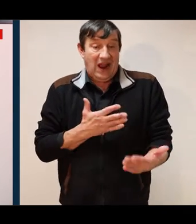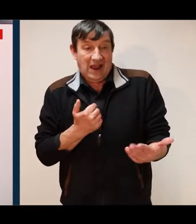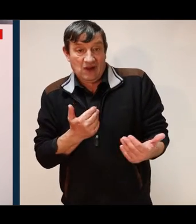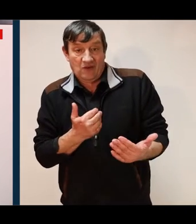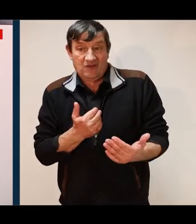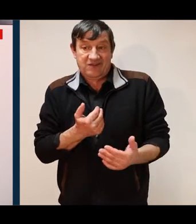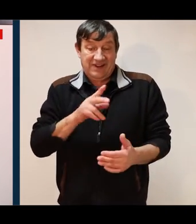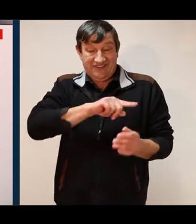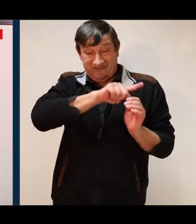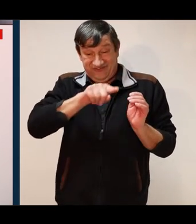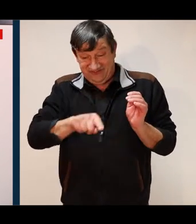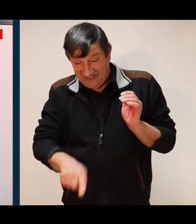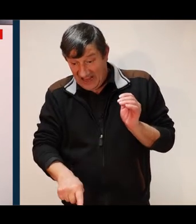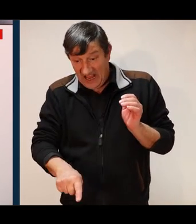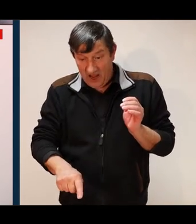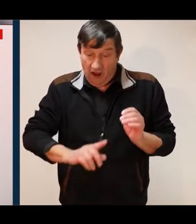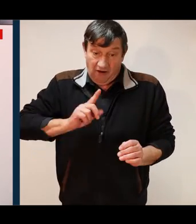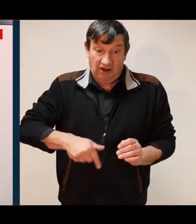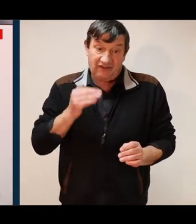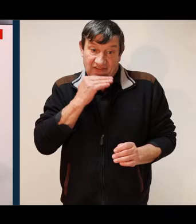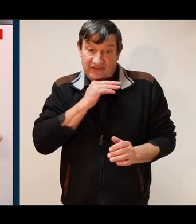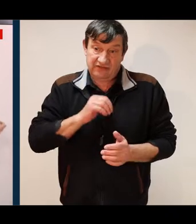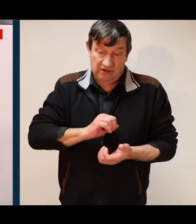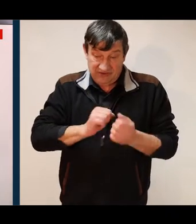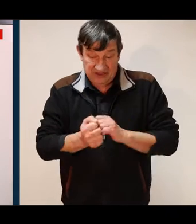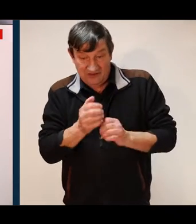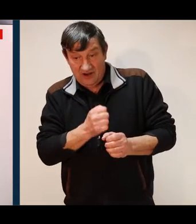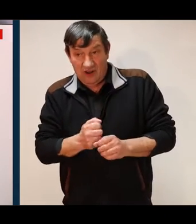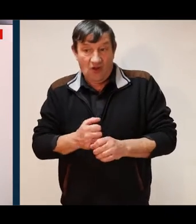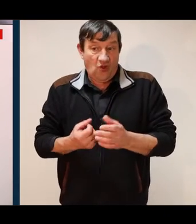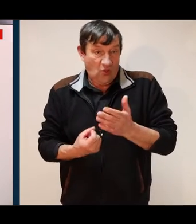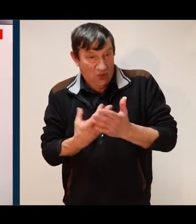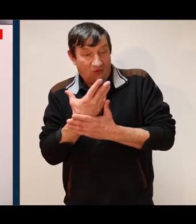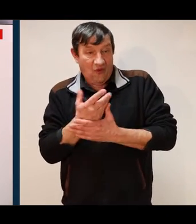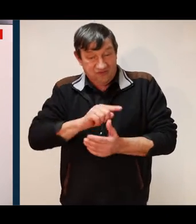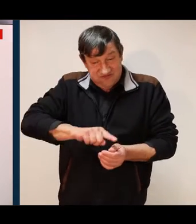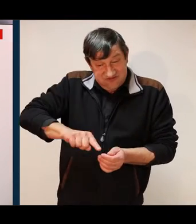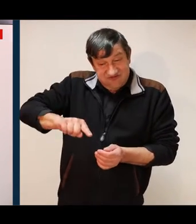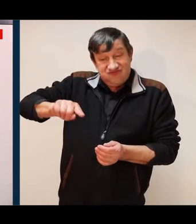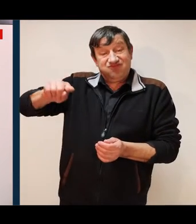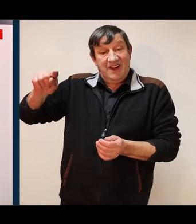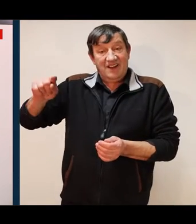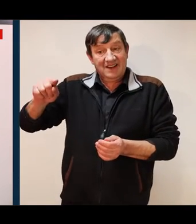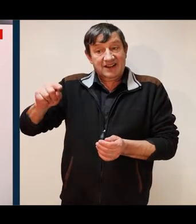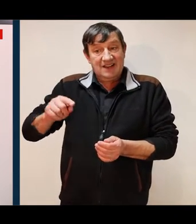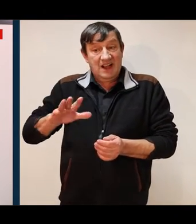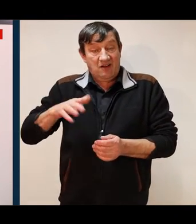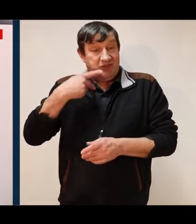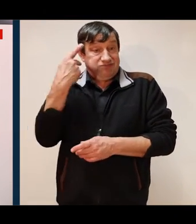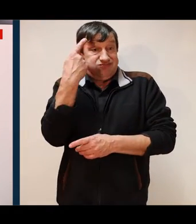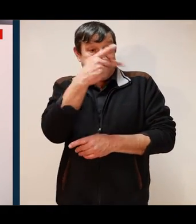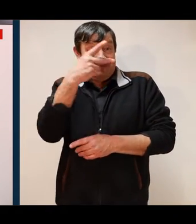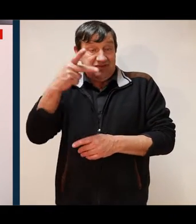vraiment en bas pour dire « bon, allez, hop, il faut que je reprenne une nouvelle courbe ?» Et donc, ce qui vous